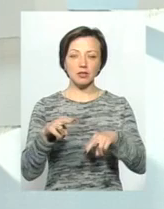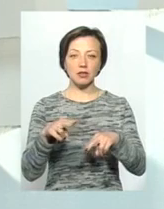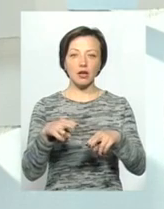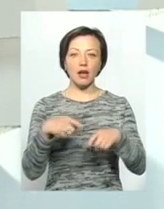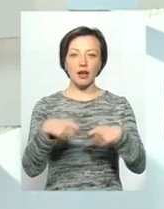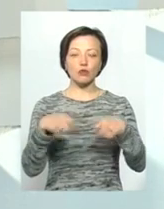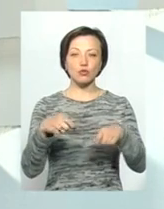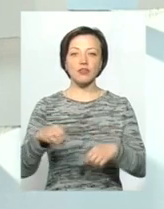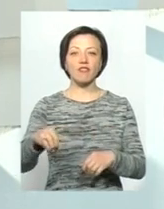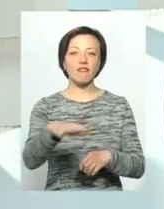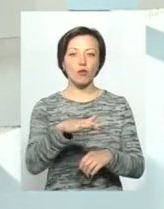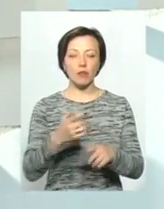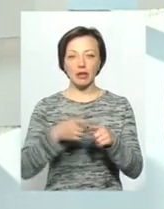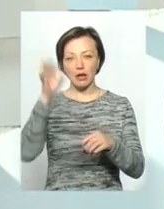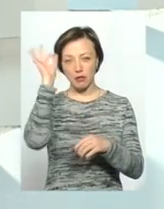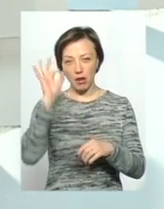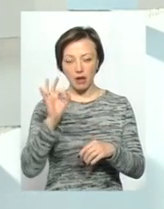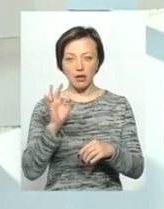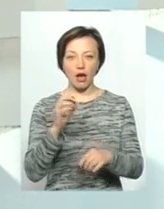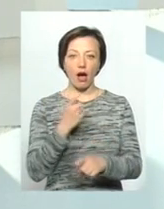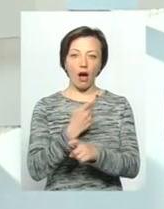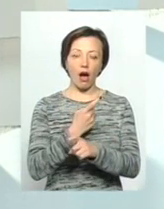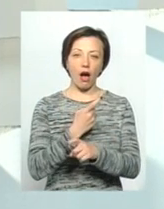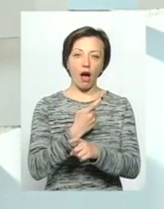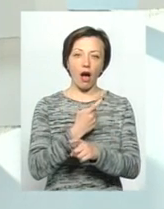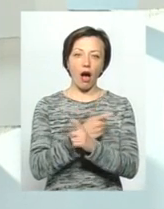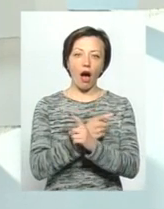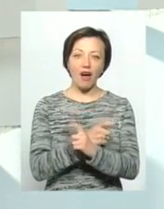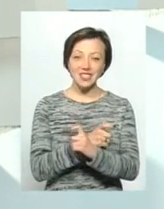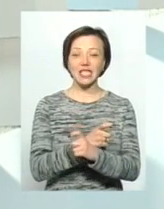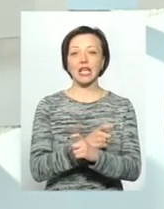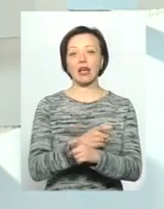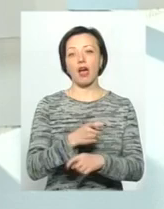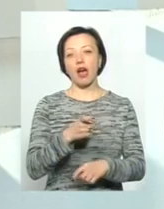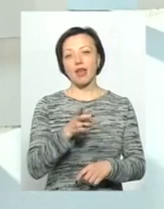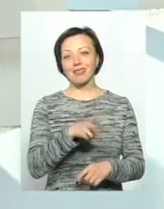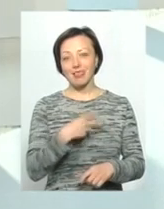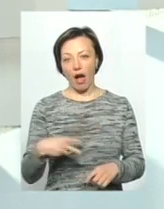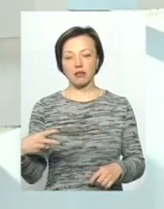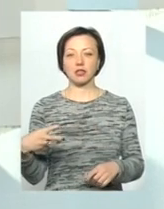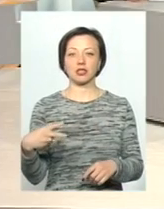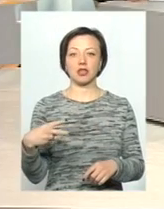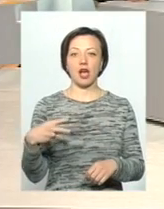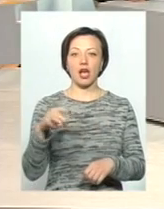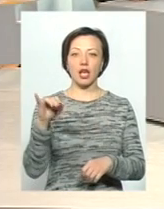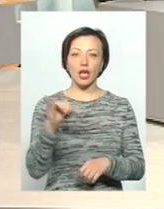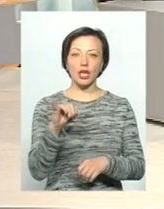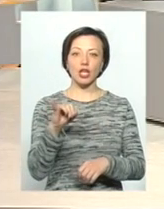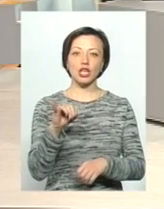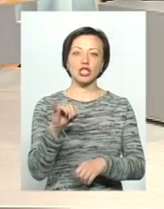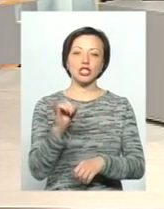странах Західної Європи. Тобто це Германія, Австрія, Данія і Швейцарія. Тобто вашої продукції на